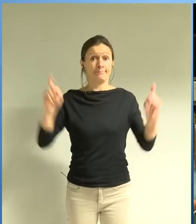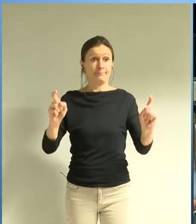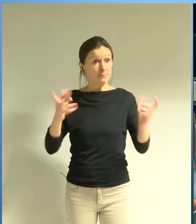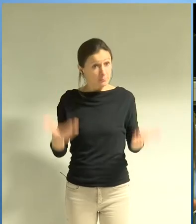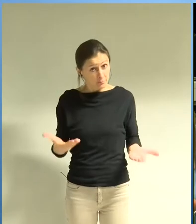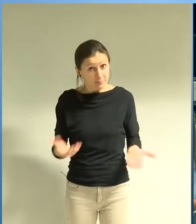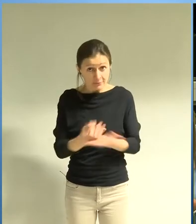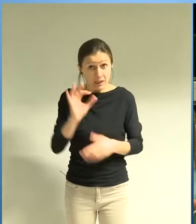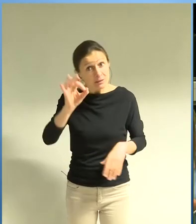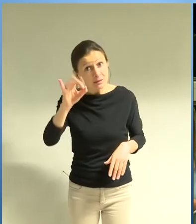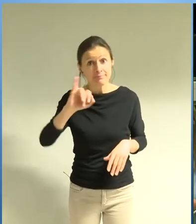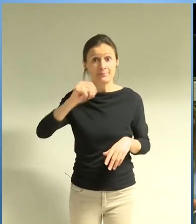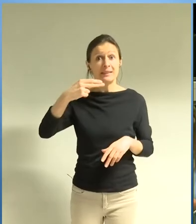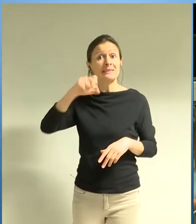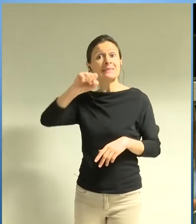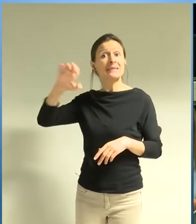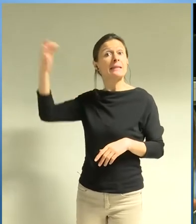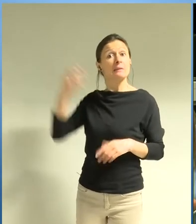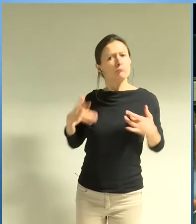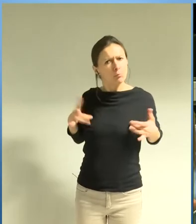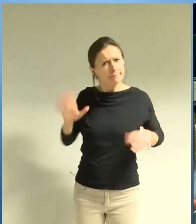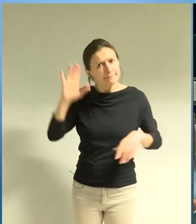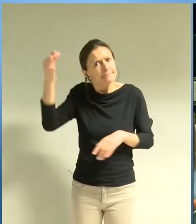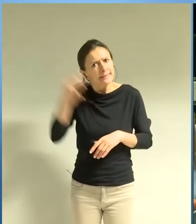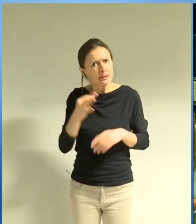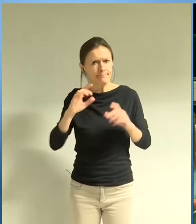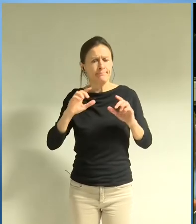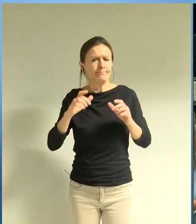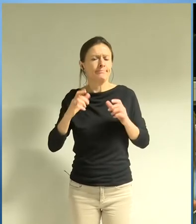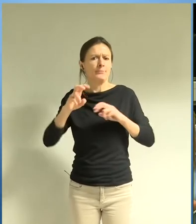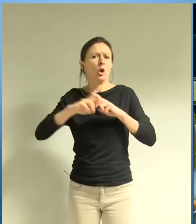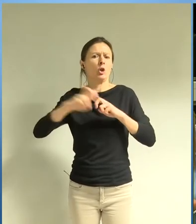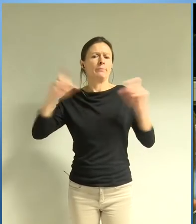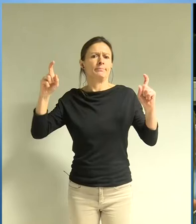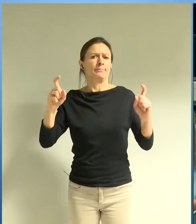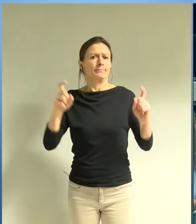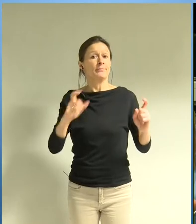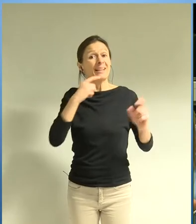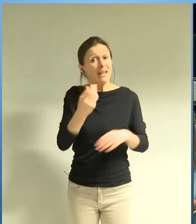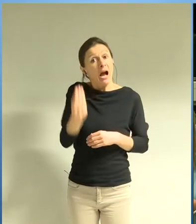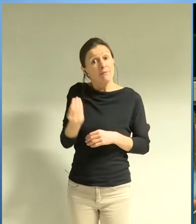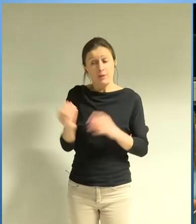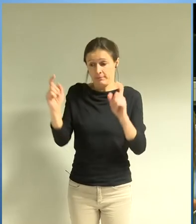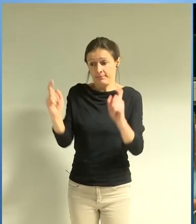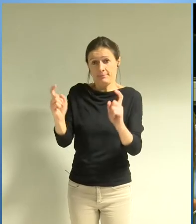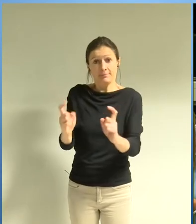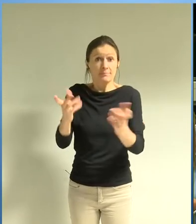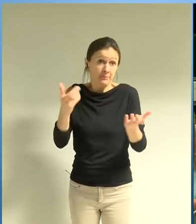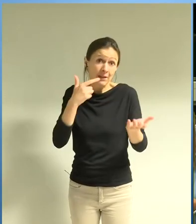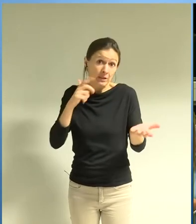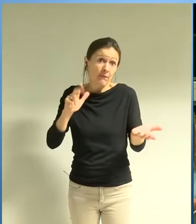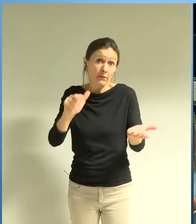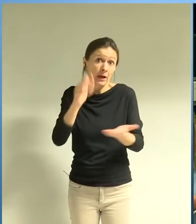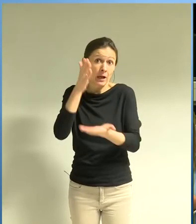aussi si céline c'est qu'ils disent par mois et en l'occurrence il ya de moins en moins d'enfants donc il ya un moment effectivement ou des classes vont fermer